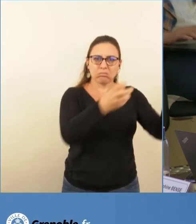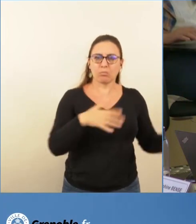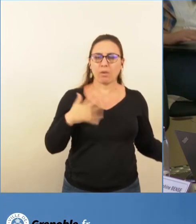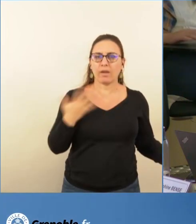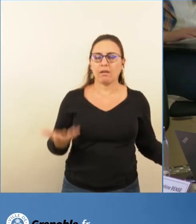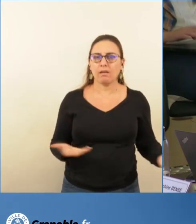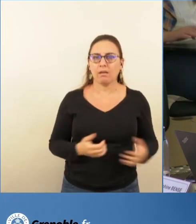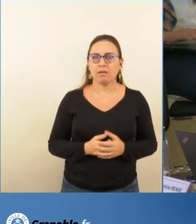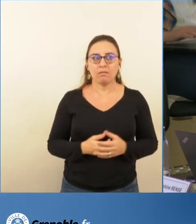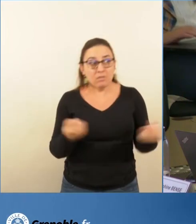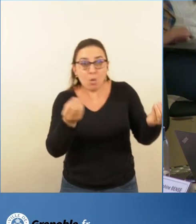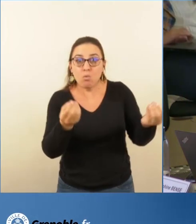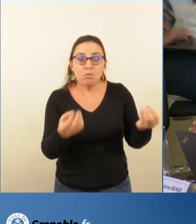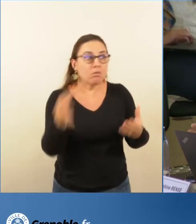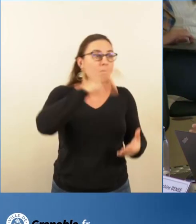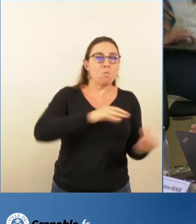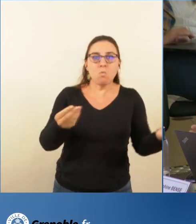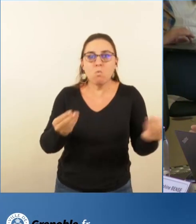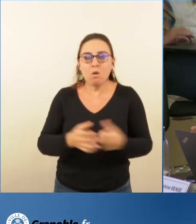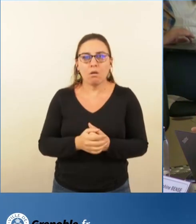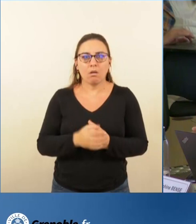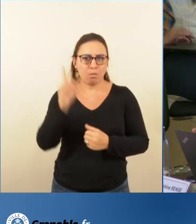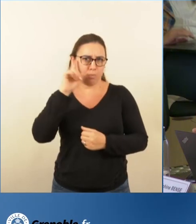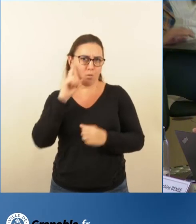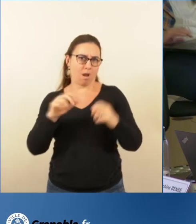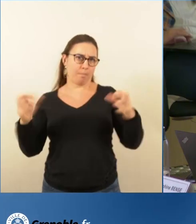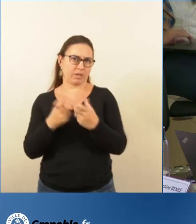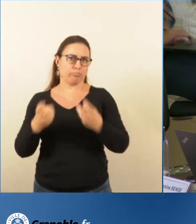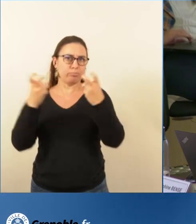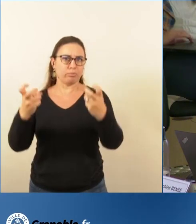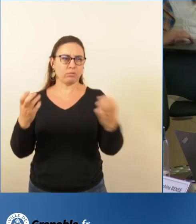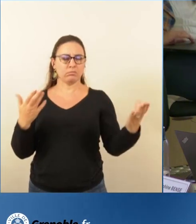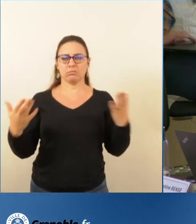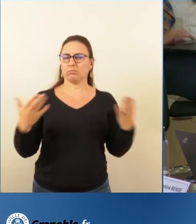elle va où puisque vous augmentez les tarifs